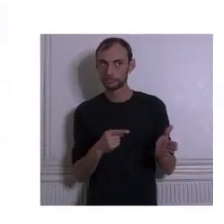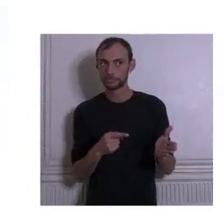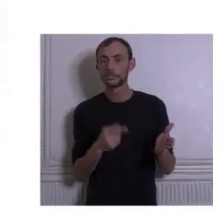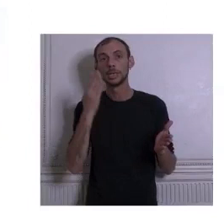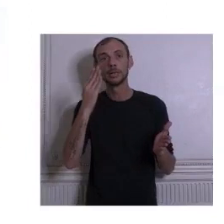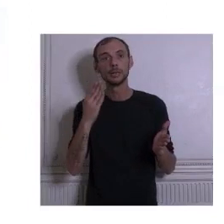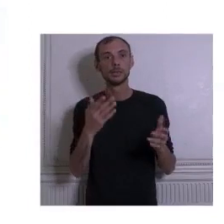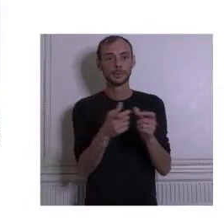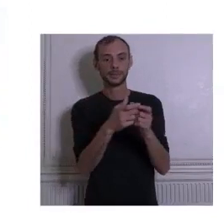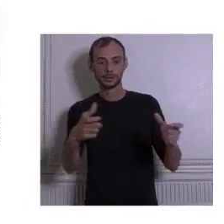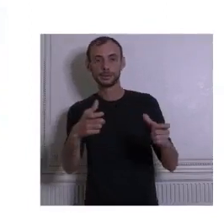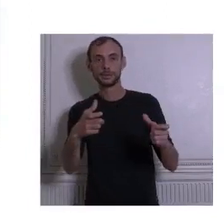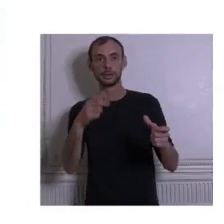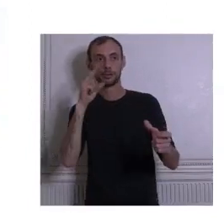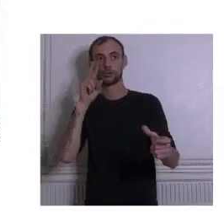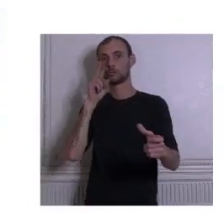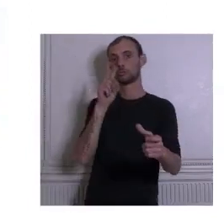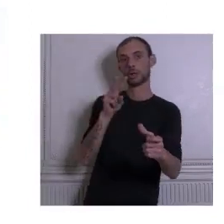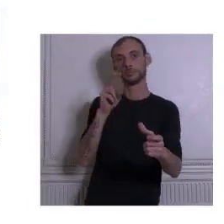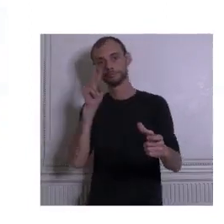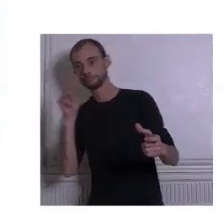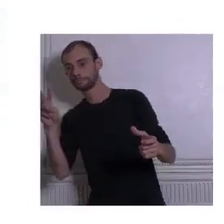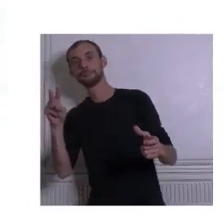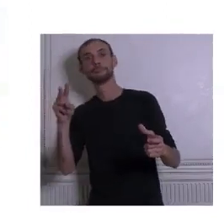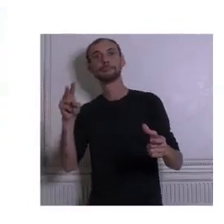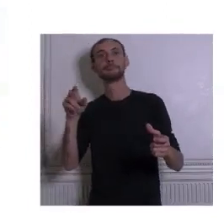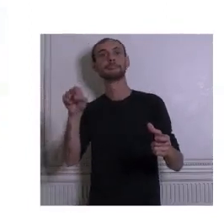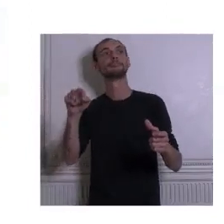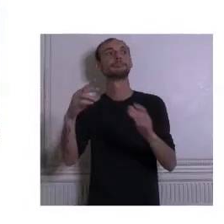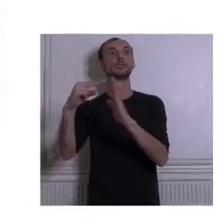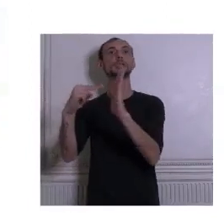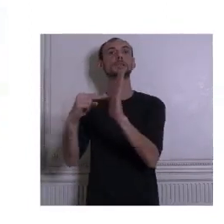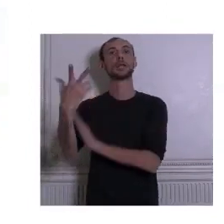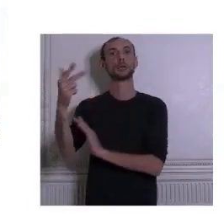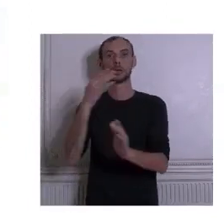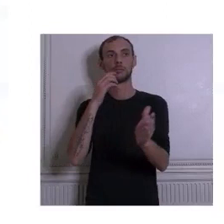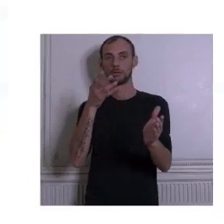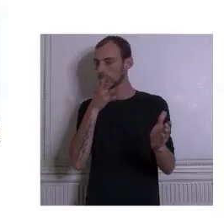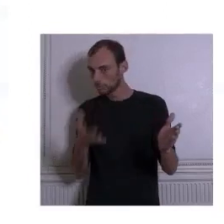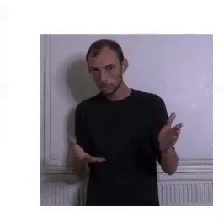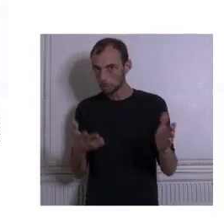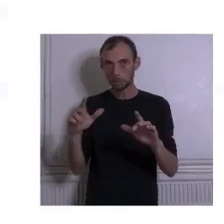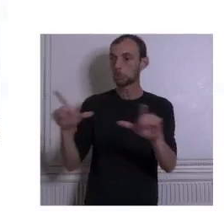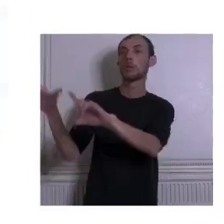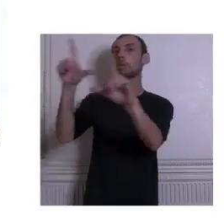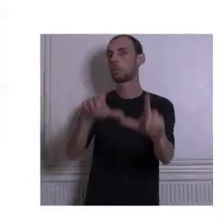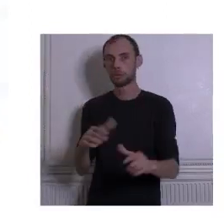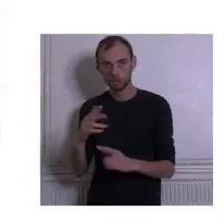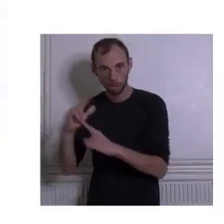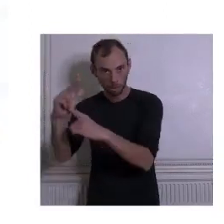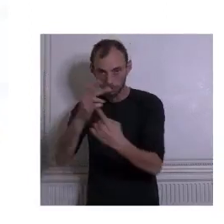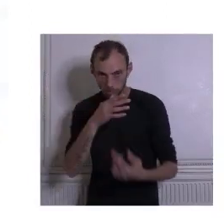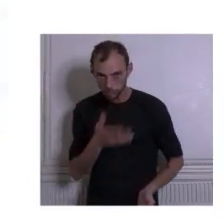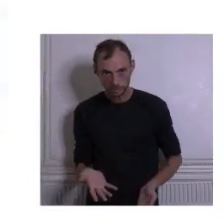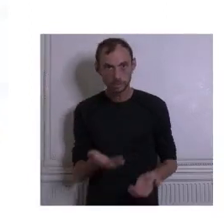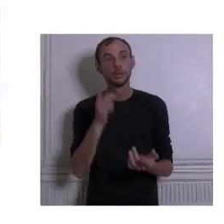groupe autonome dès le début du mandat. Eh bien, ça peut vous permettre d'avoir un des chefs, alors ils sont chefs d'eux-mêmes, hein,